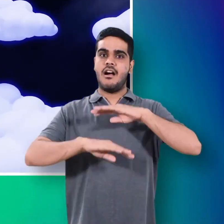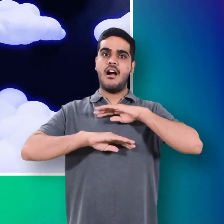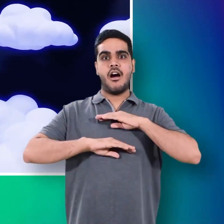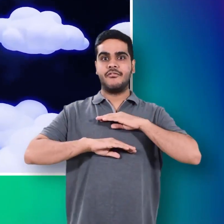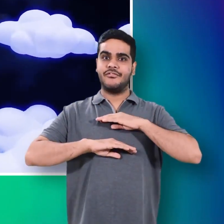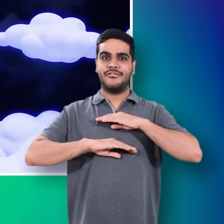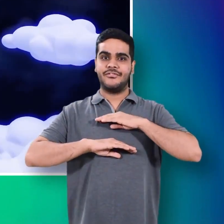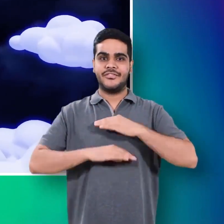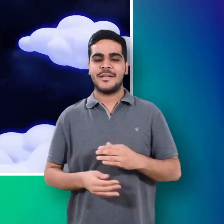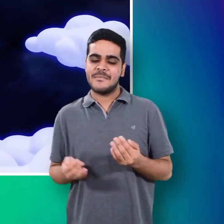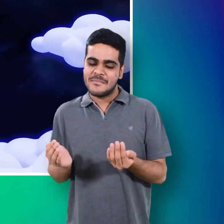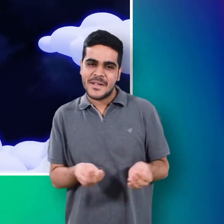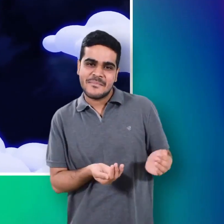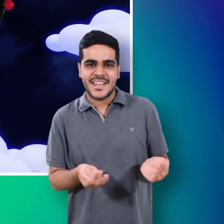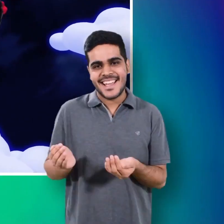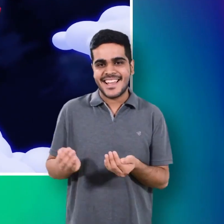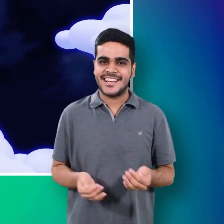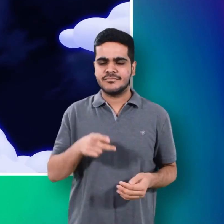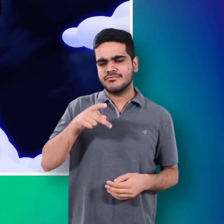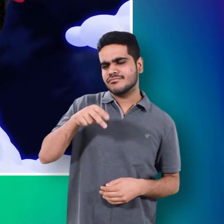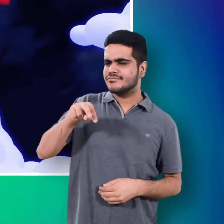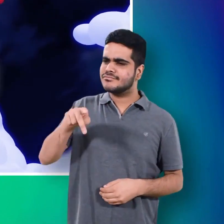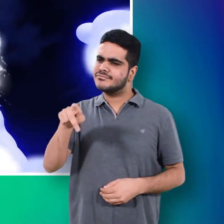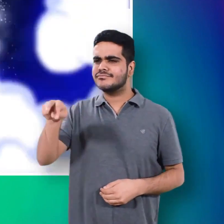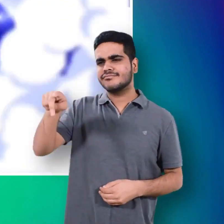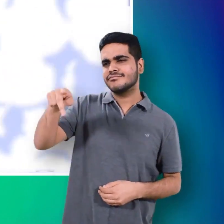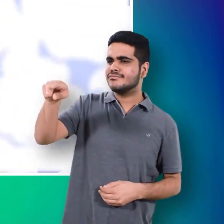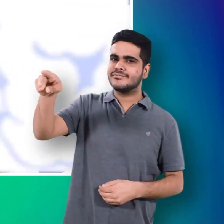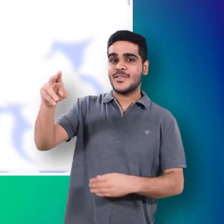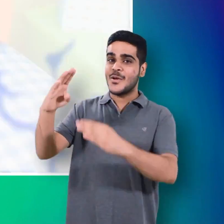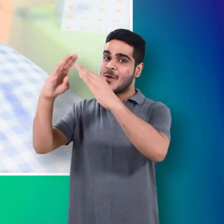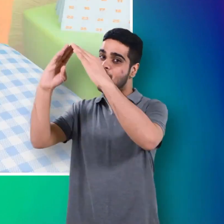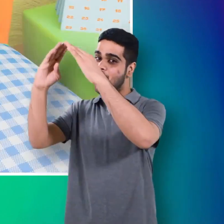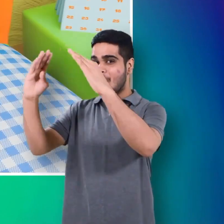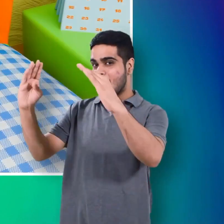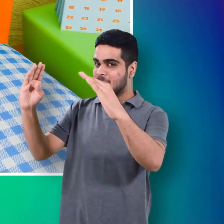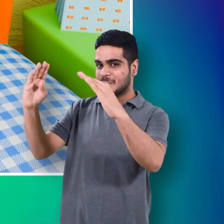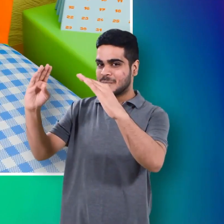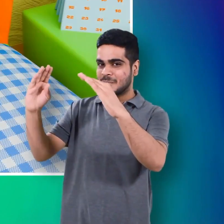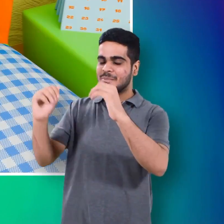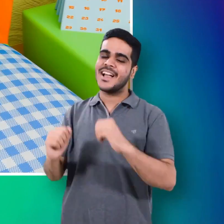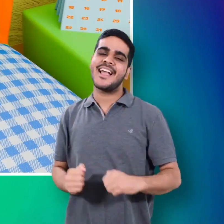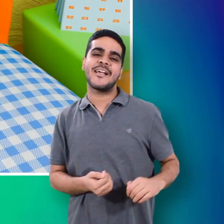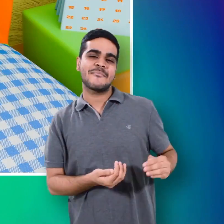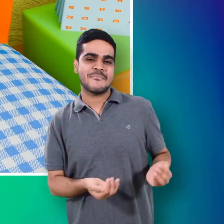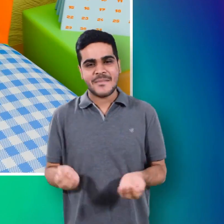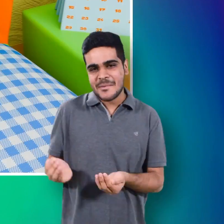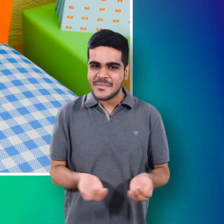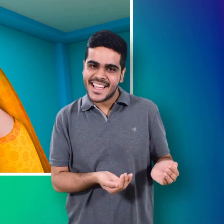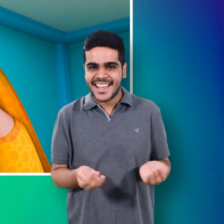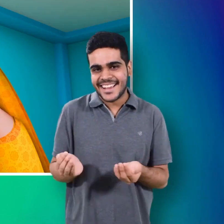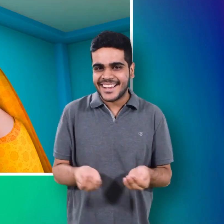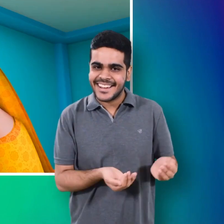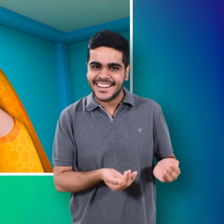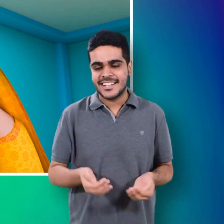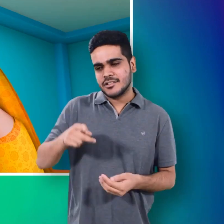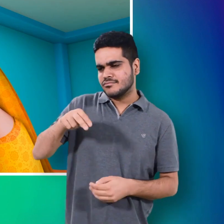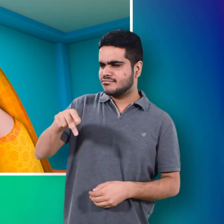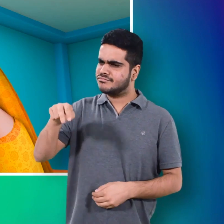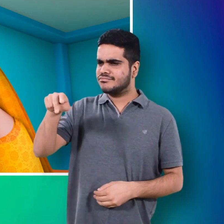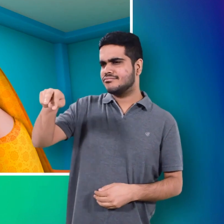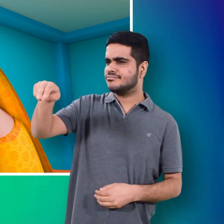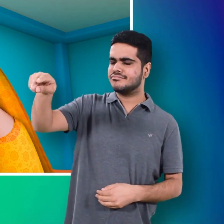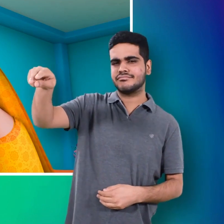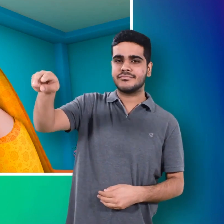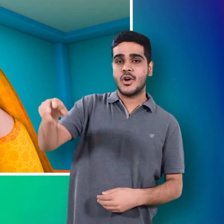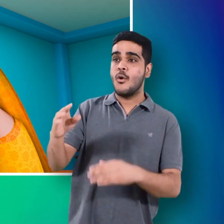का दिल भर जाएगा। ठुमक ठुमक के मेरा मुन्ना वापस घर को आएगा। ठुमक